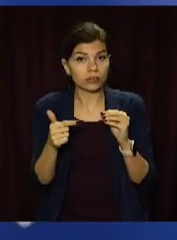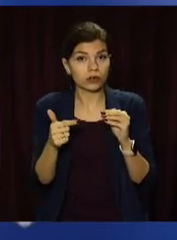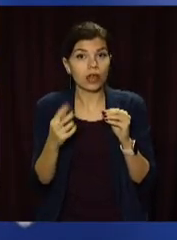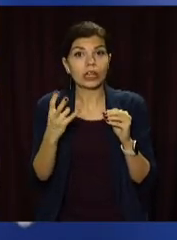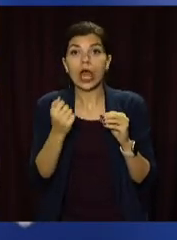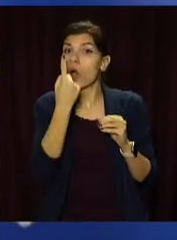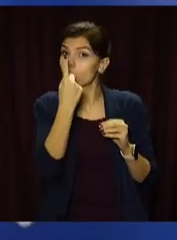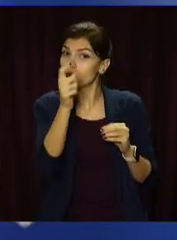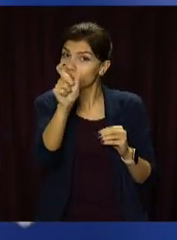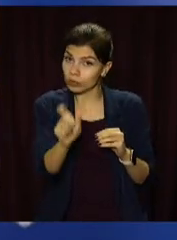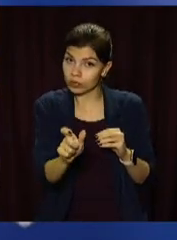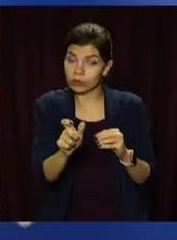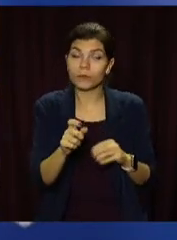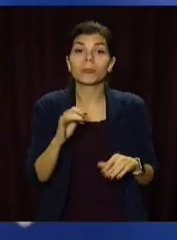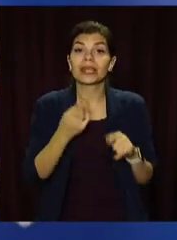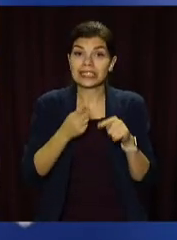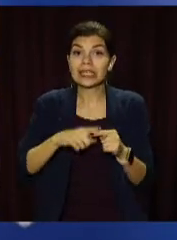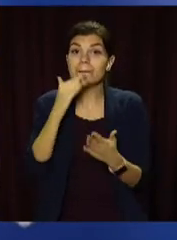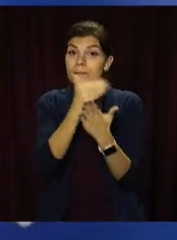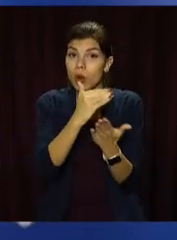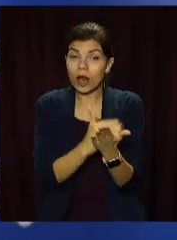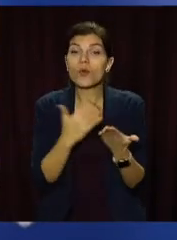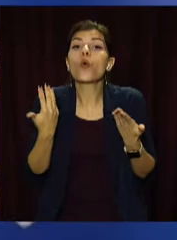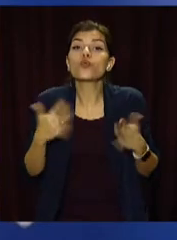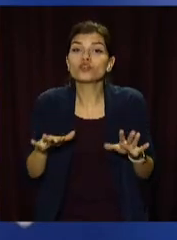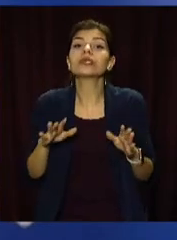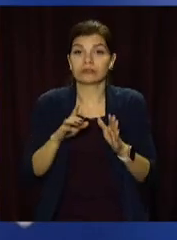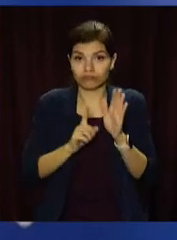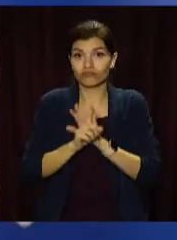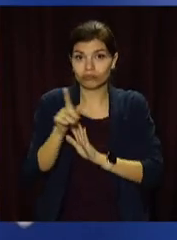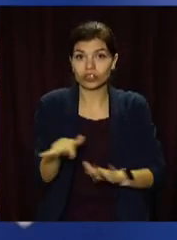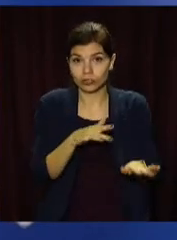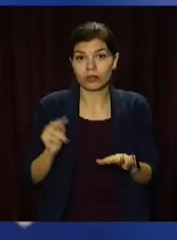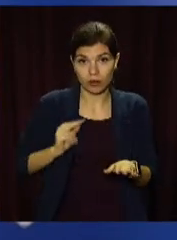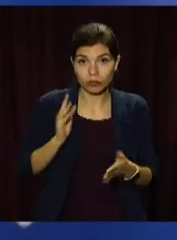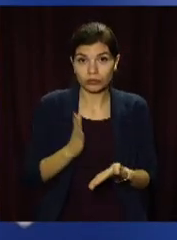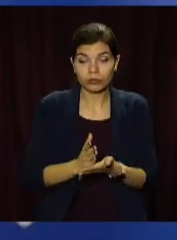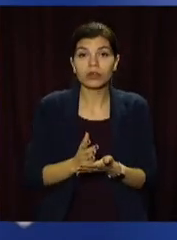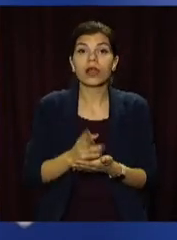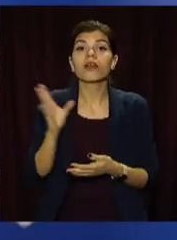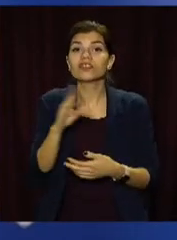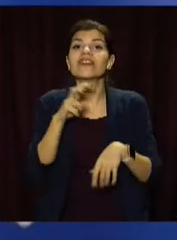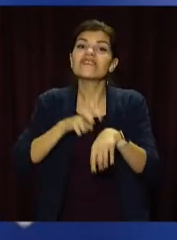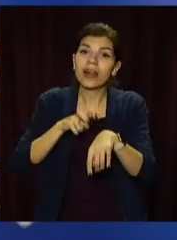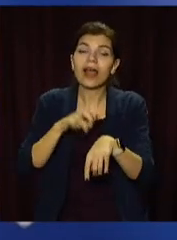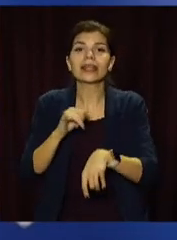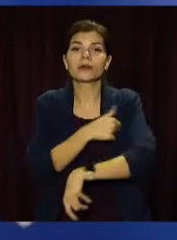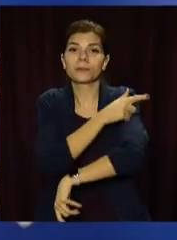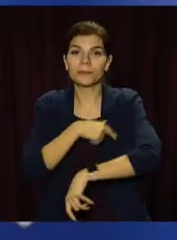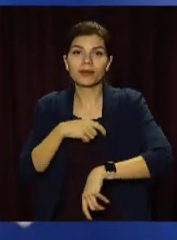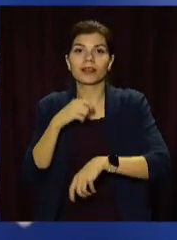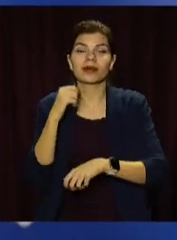на одну людину. І ця програма вже діє, і всі лікарі і медперсонал, який